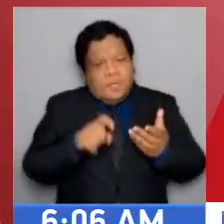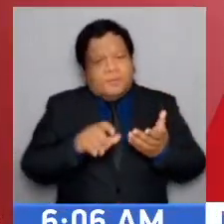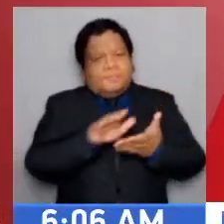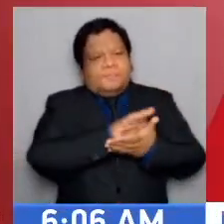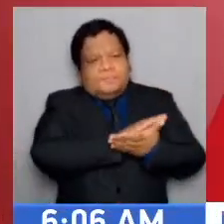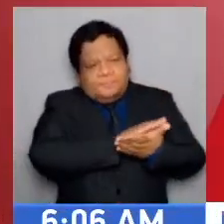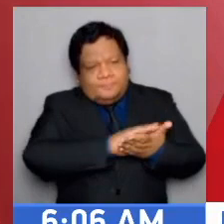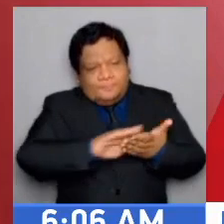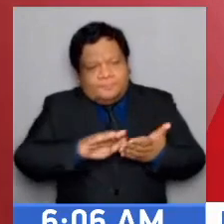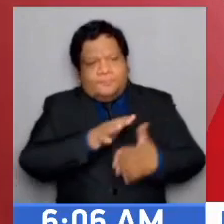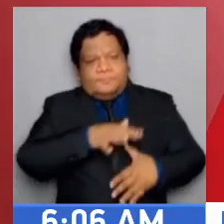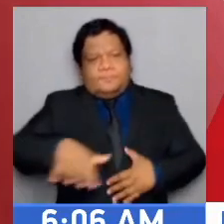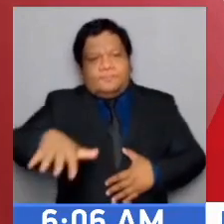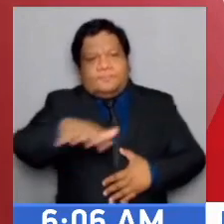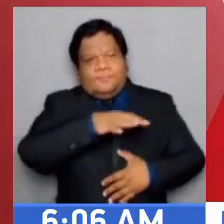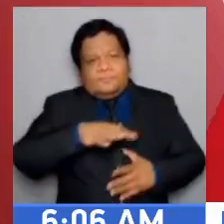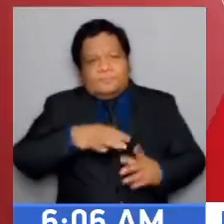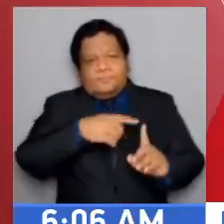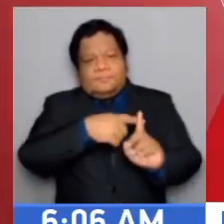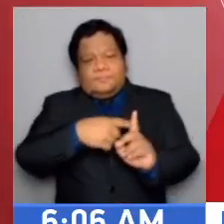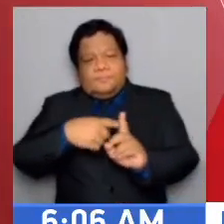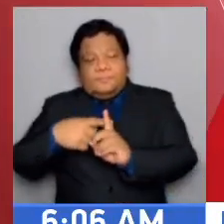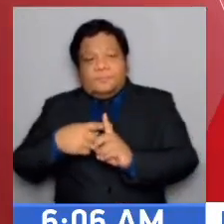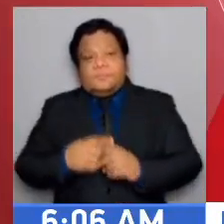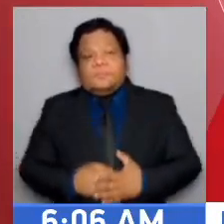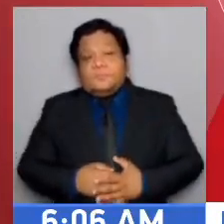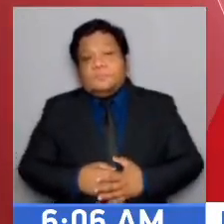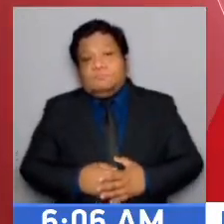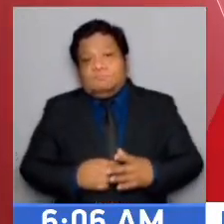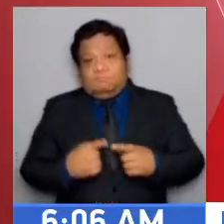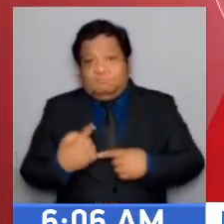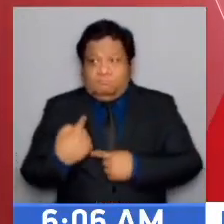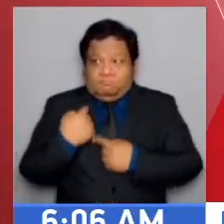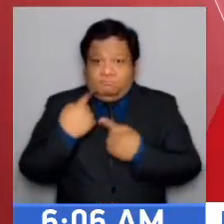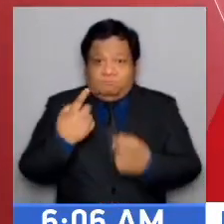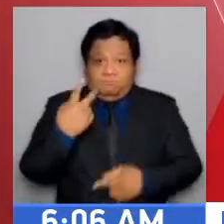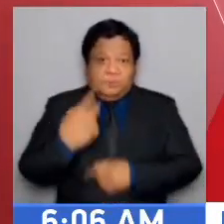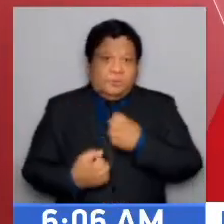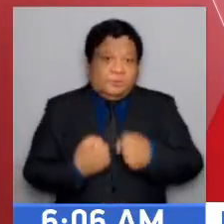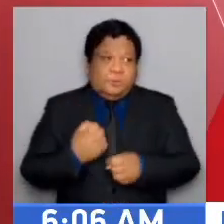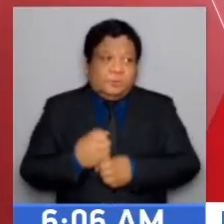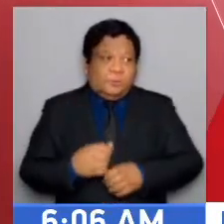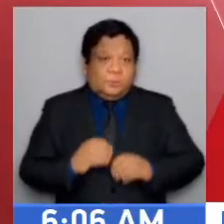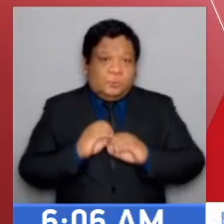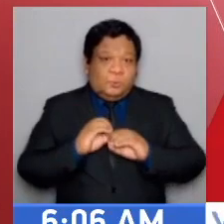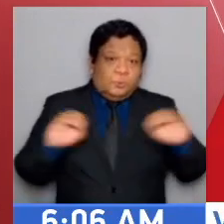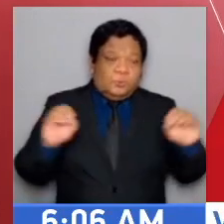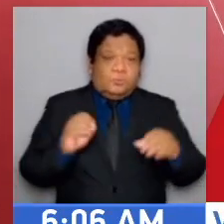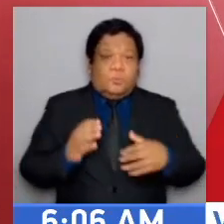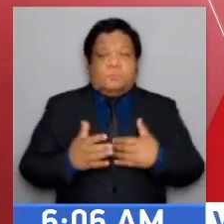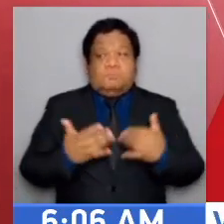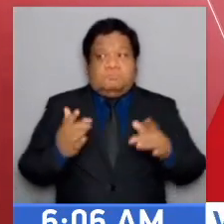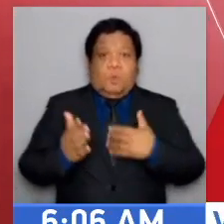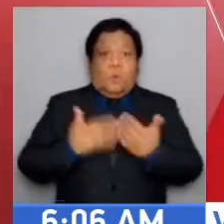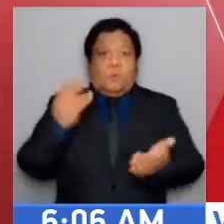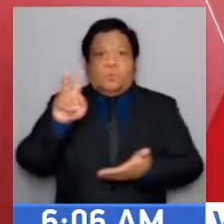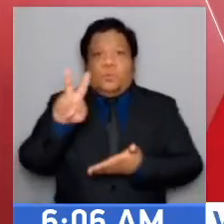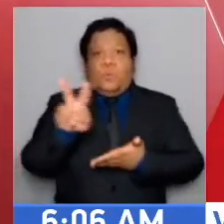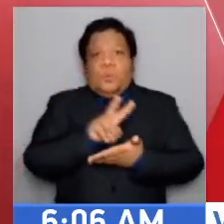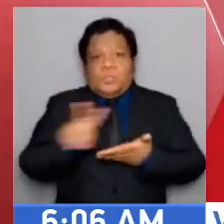po, ilang taon po tayong nabakante. So, almost 2 weeks na po kami naglilinis dito. Oo, okay. Mm-hmm. Yun